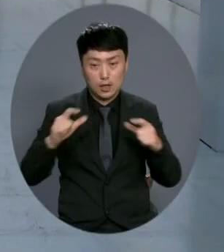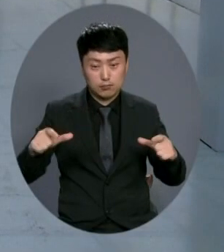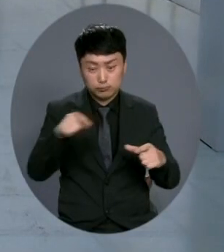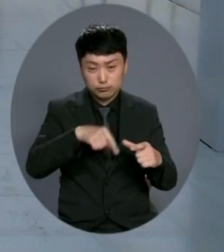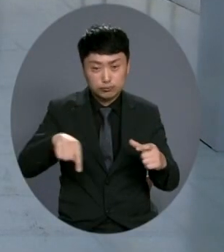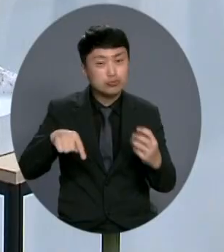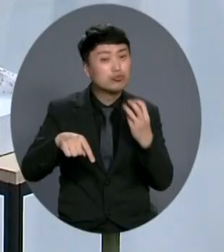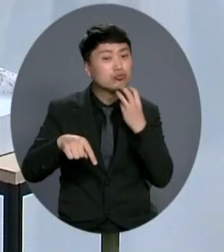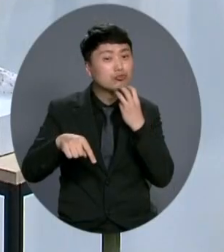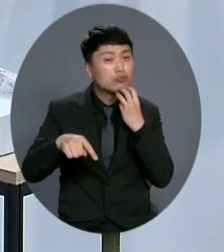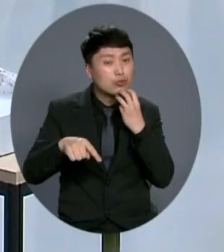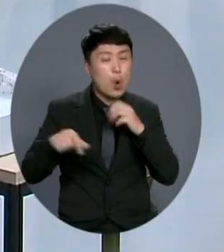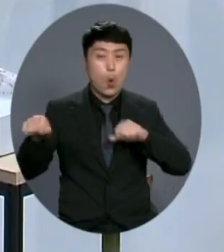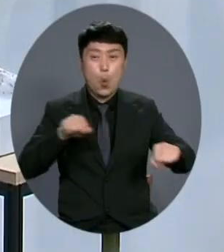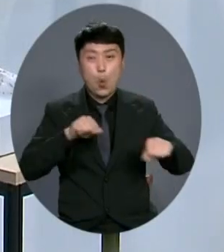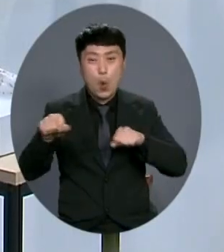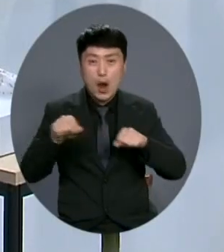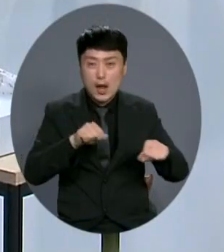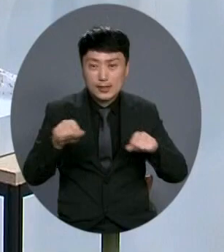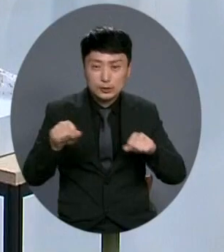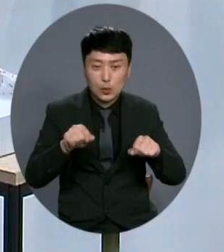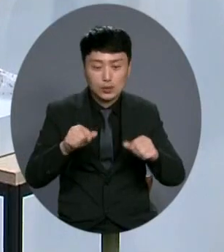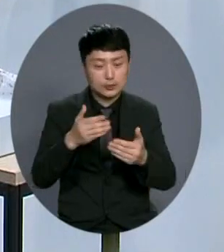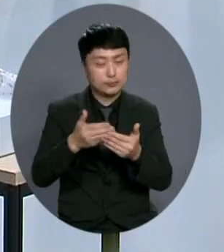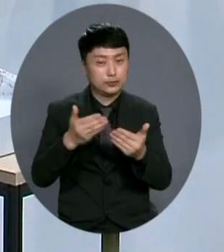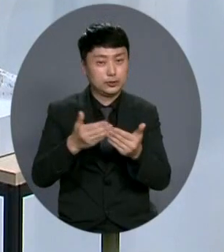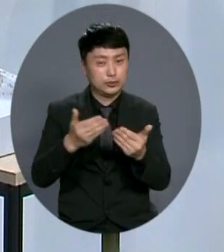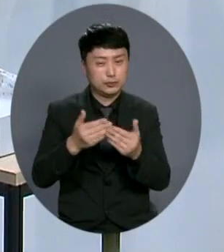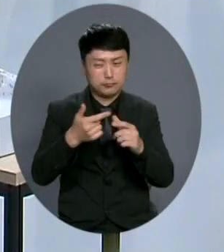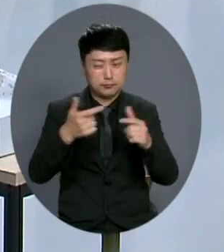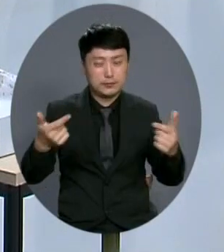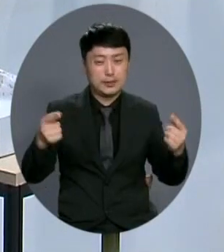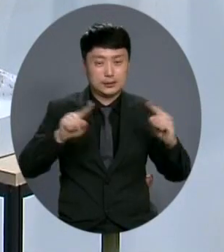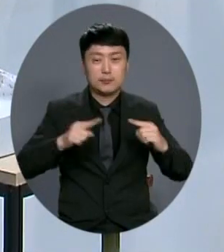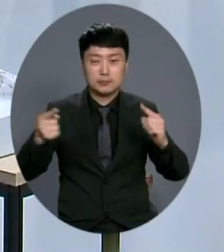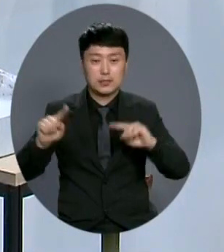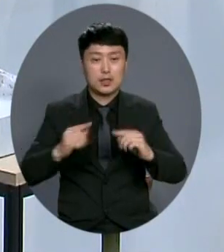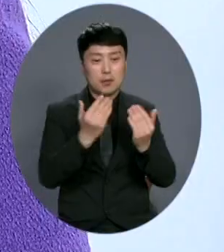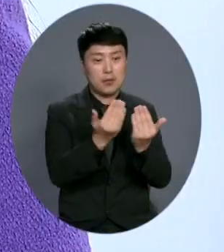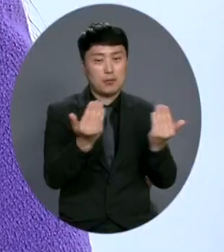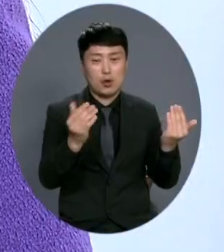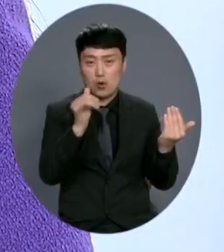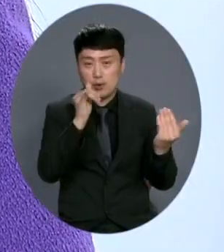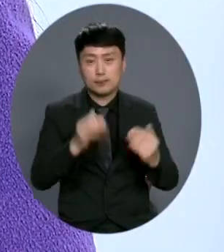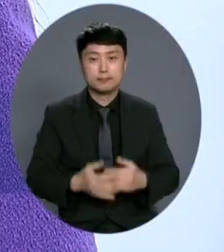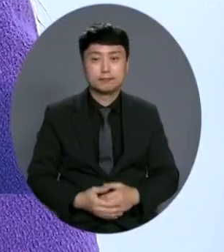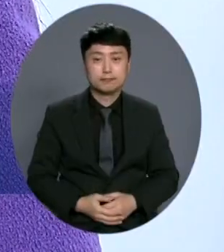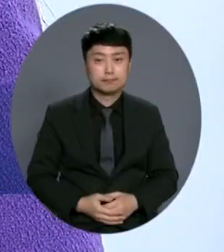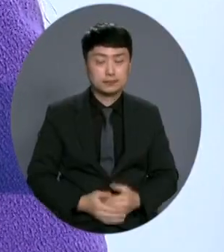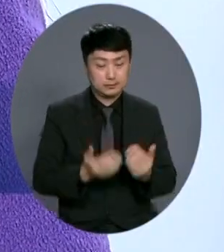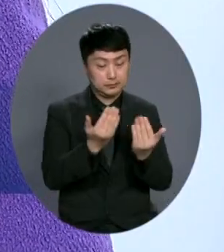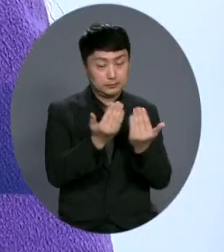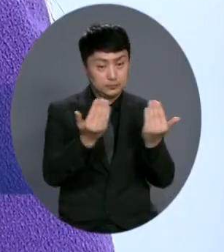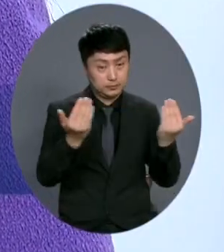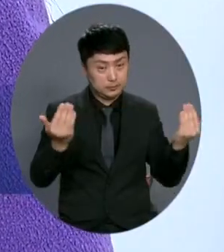등 전국에서 활동하는 신진 중견 작가들도 참여했습니다. 내가 어떤 작품이 마음에